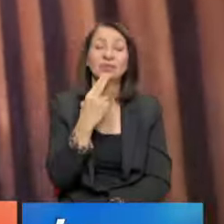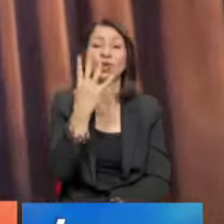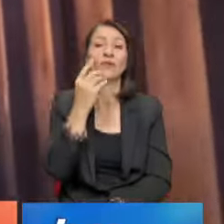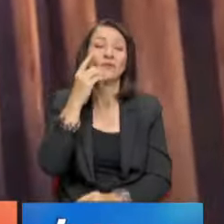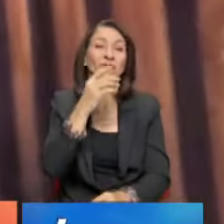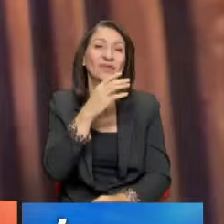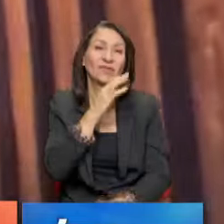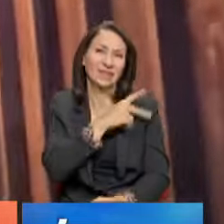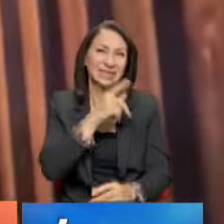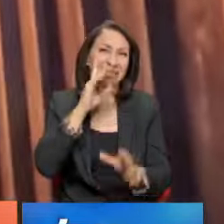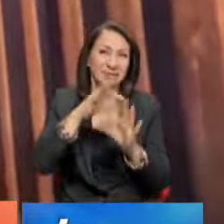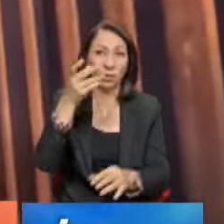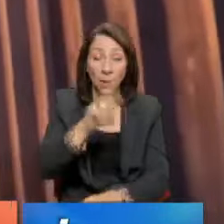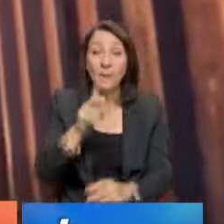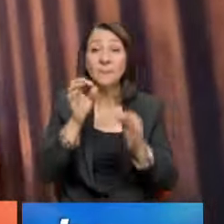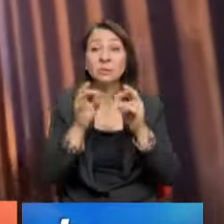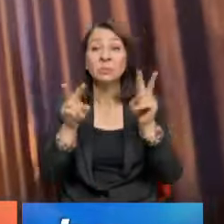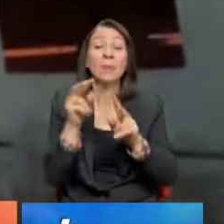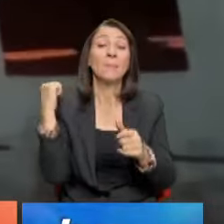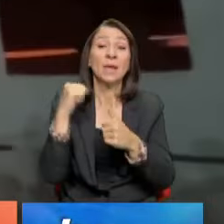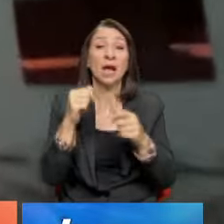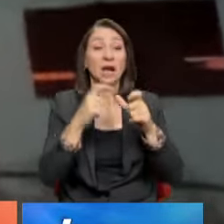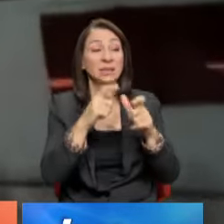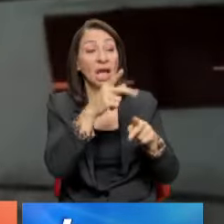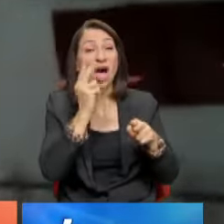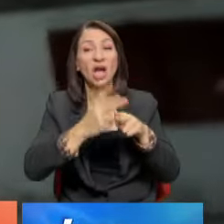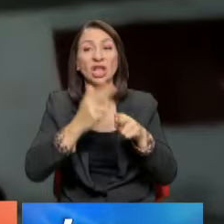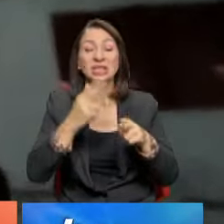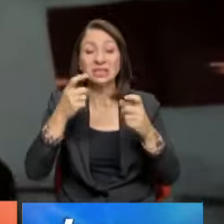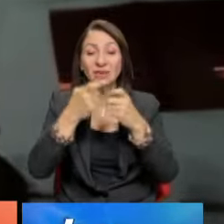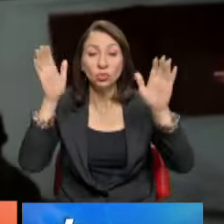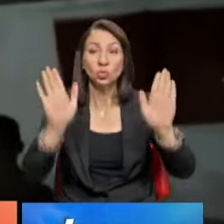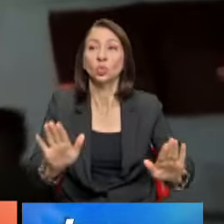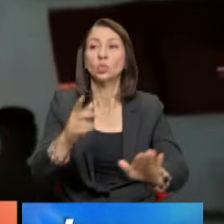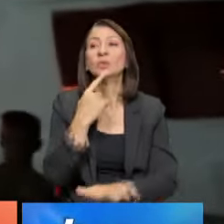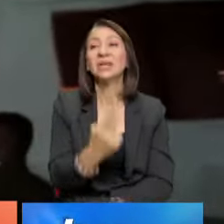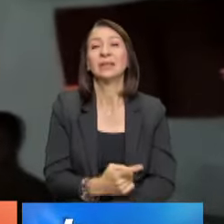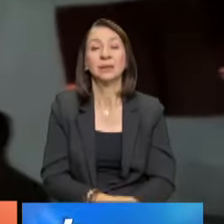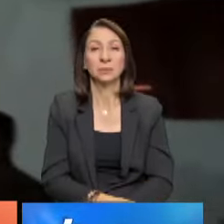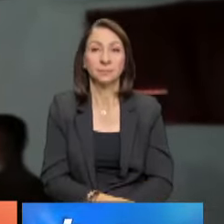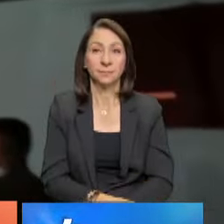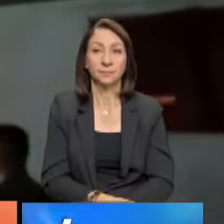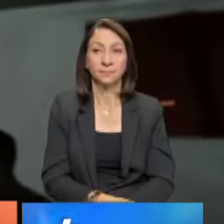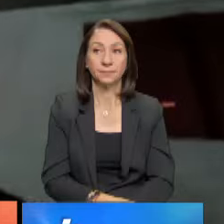O saldırının ardından Birleşmiş Milletler bir kez daha Gazze'de acil ateşkes çağrısı yaptı.